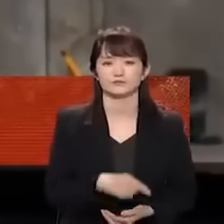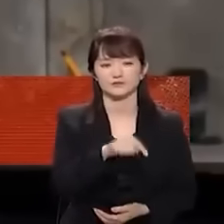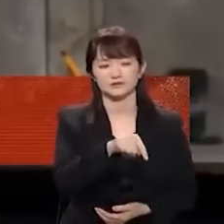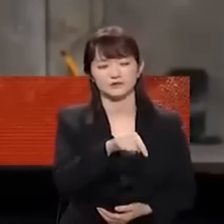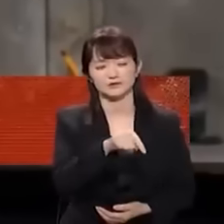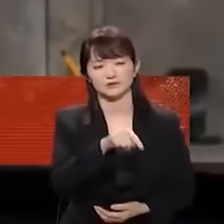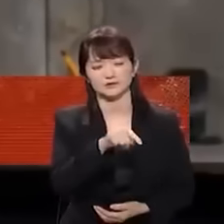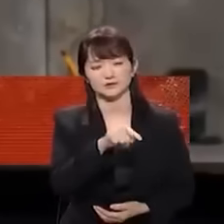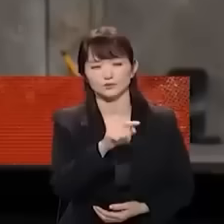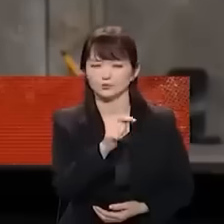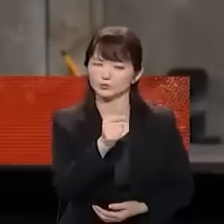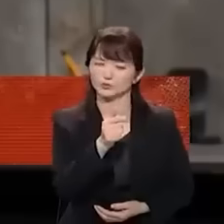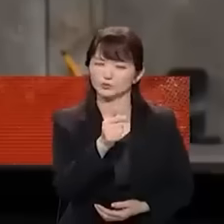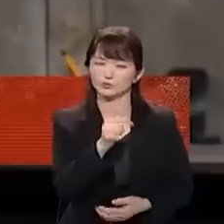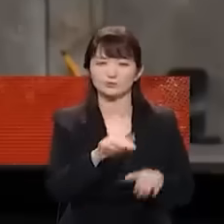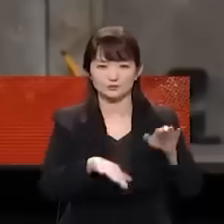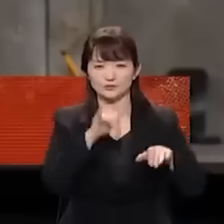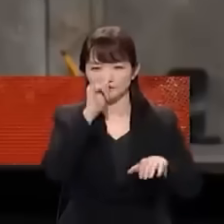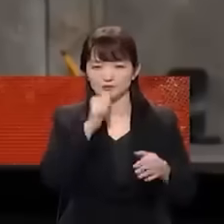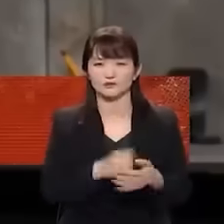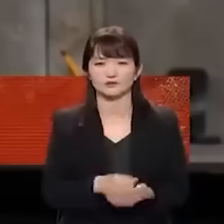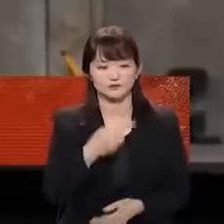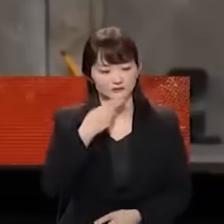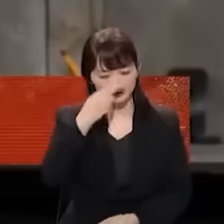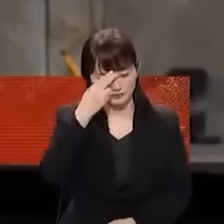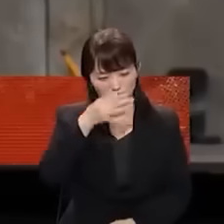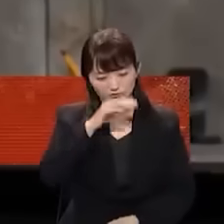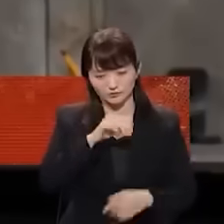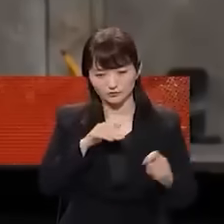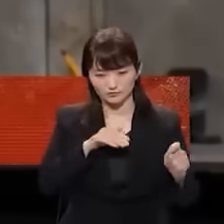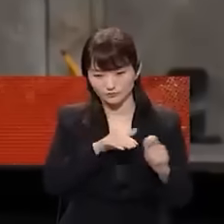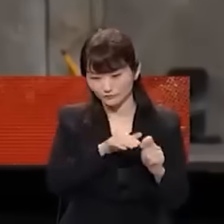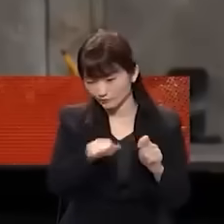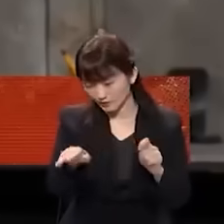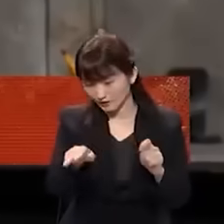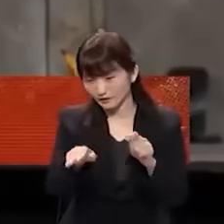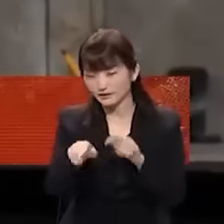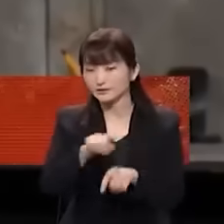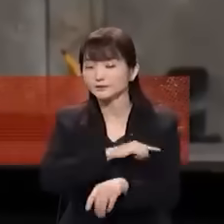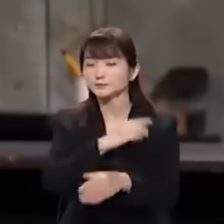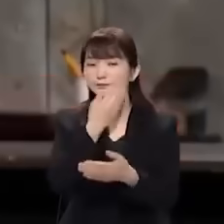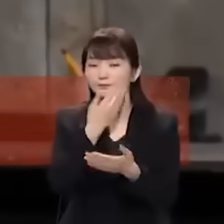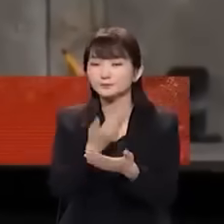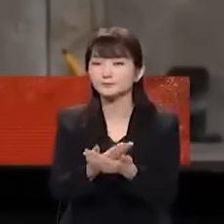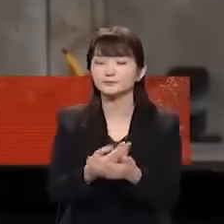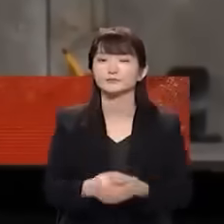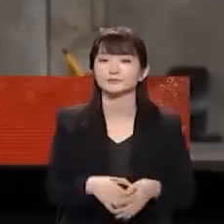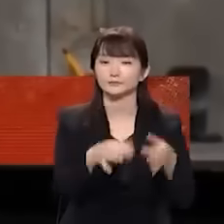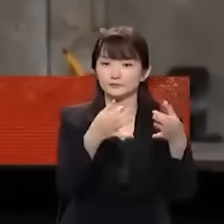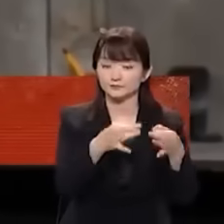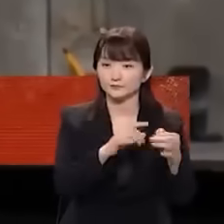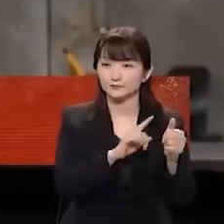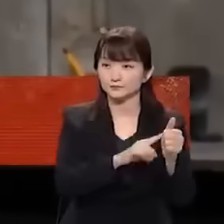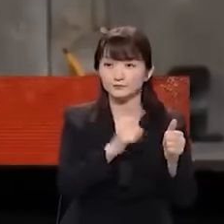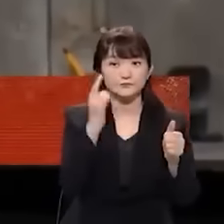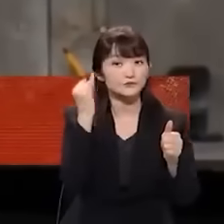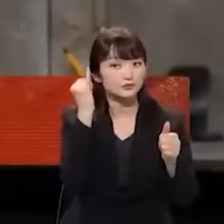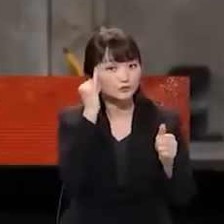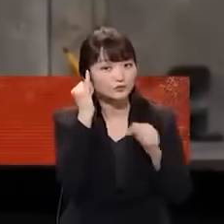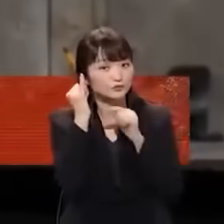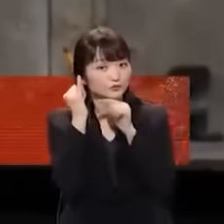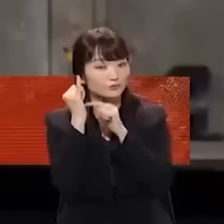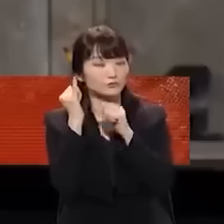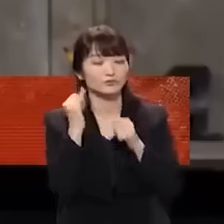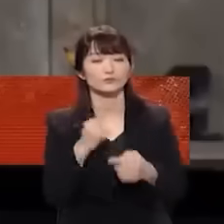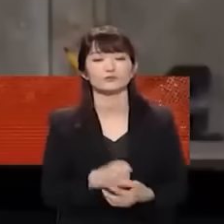이제 온도차가 있는 거 같습니다이 음주 뺑소니 사고와 연관돼 가지고 가장 핵심적인 것이 어 김호중 시의 휴대폰인데